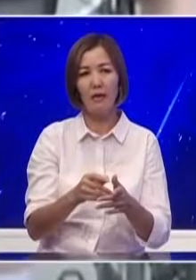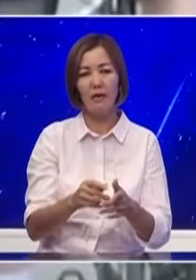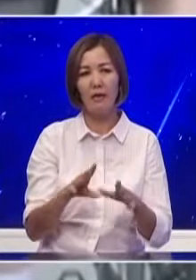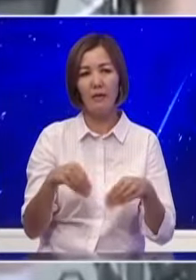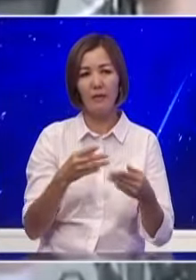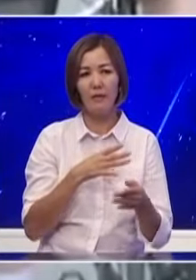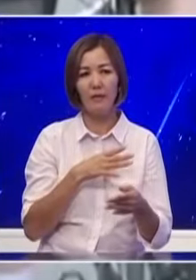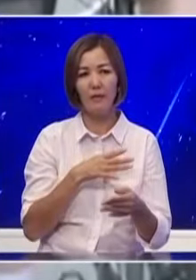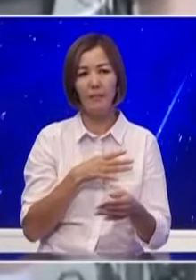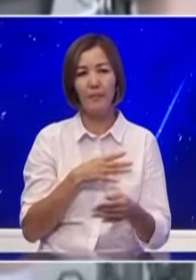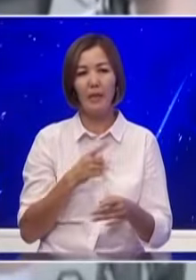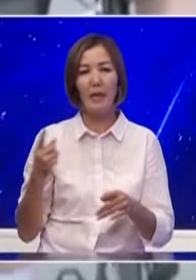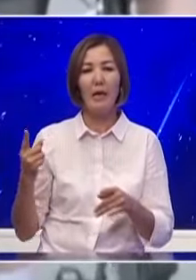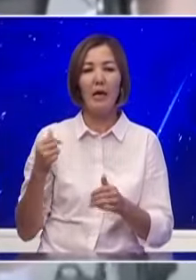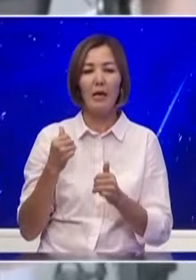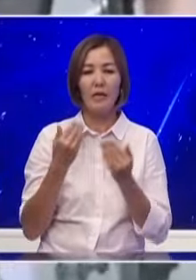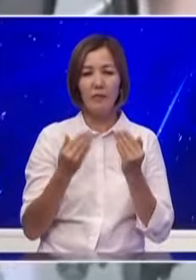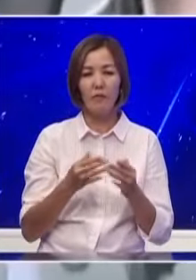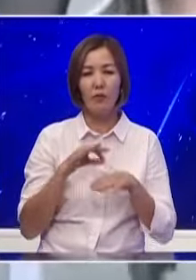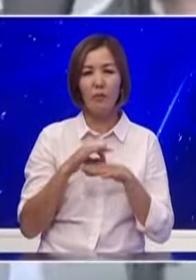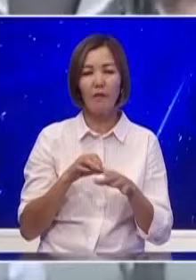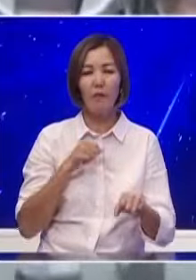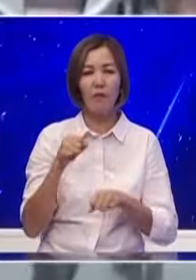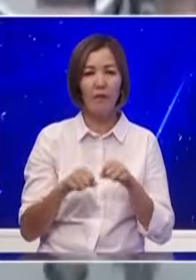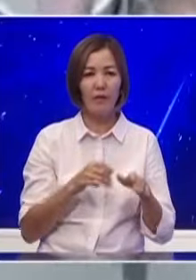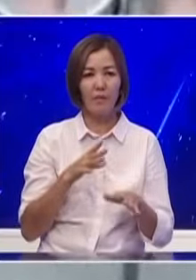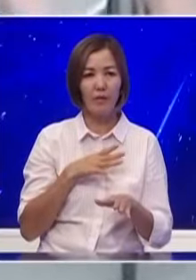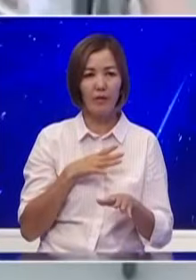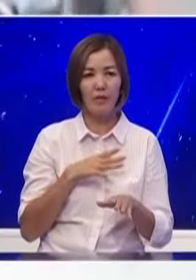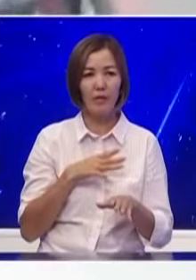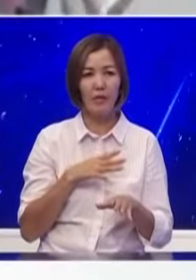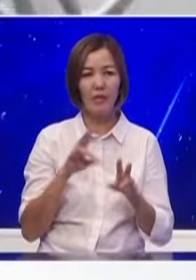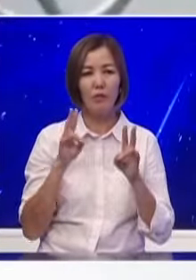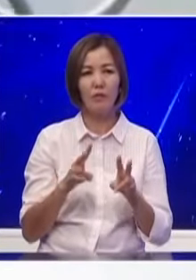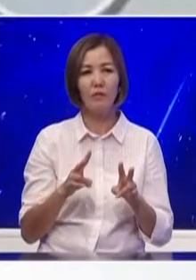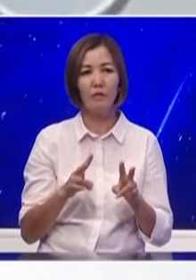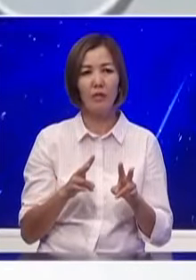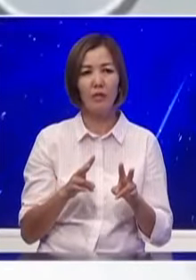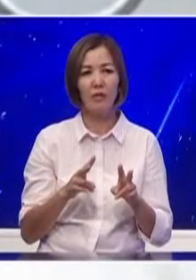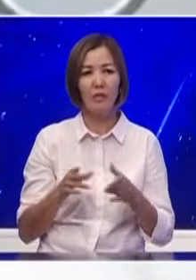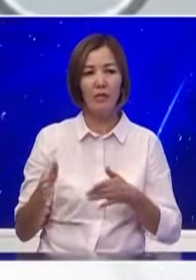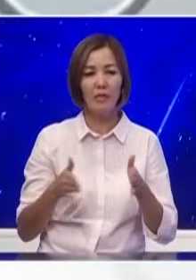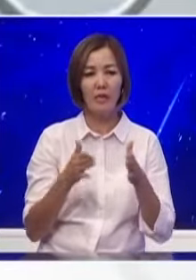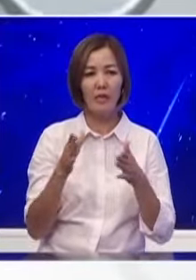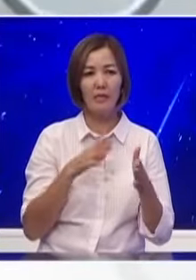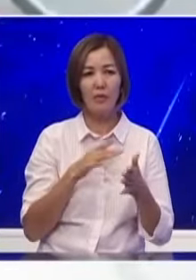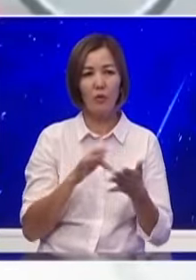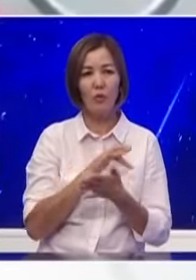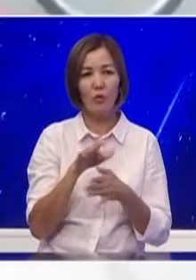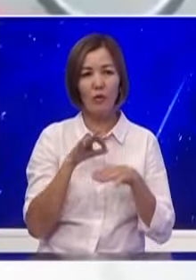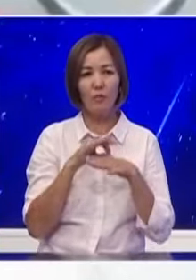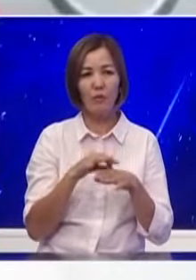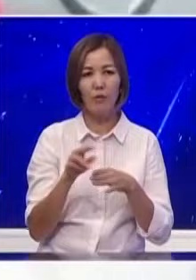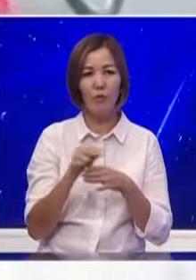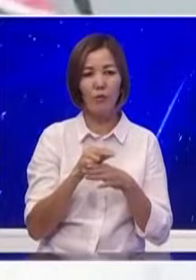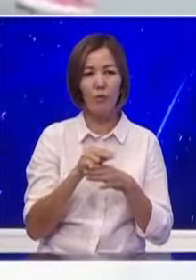проводим 8-й раз велогонку Tour of Class Алматы. Мы ее уже на протяжении стольких лет проводим. Сегодня измененная трасса в связи с тем, что в городе проводятся еще